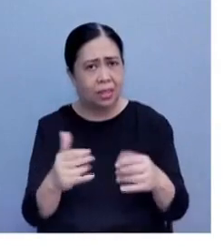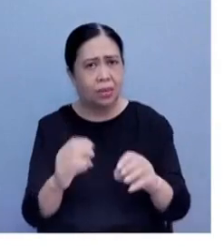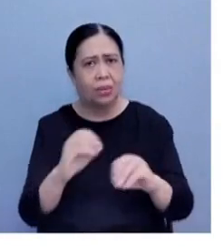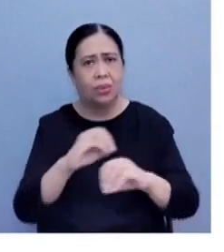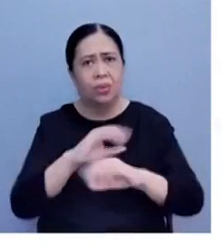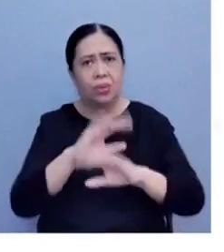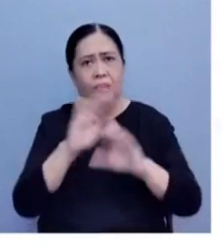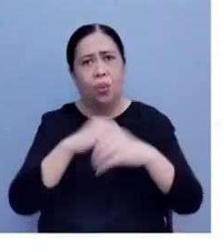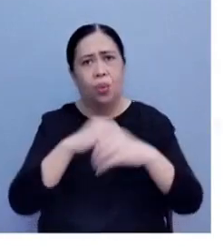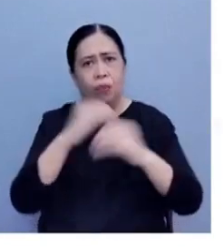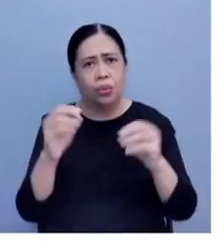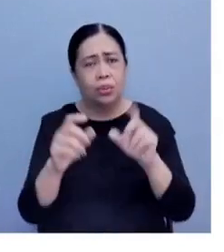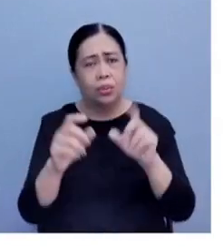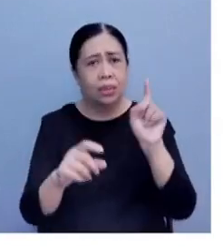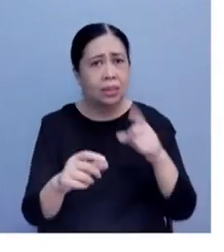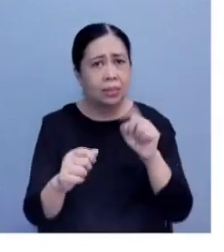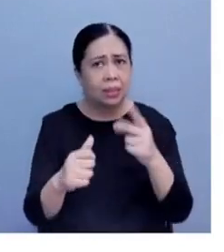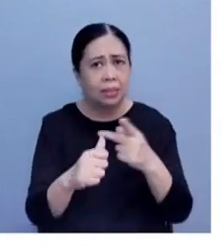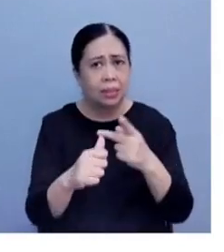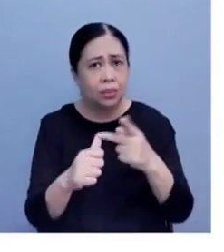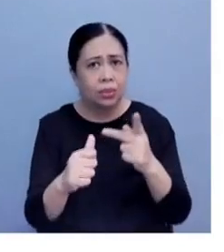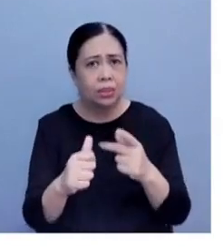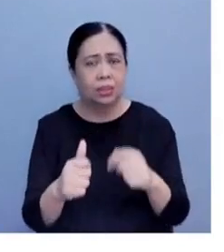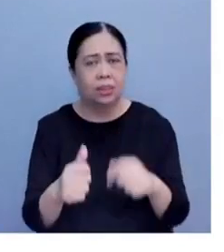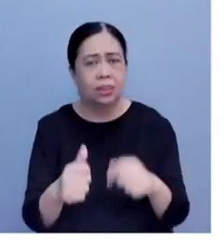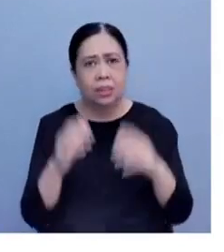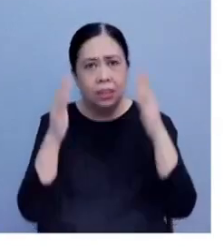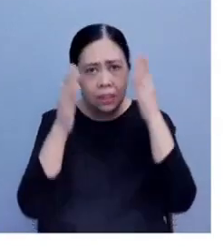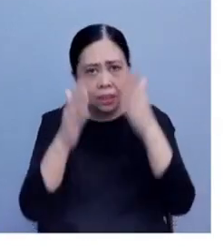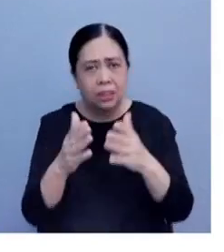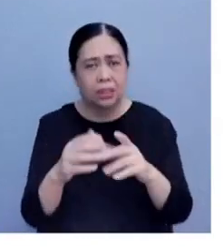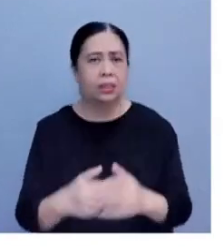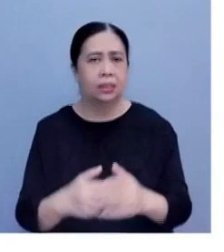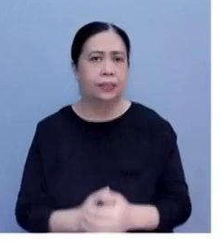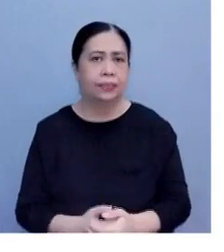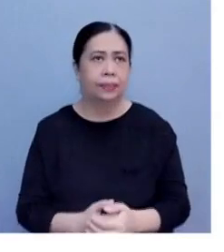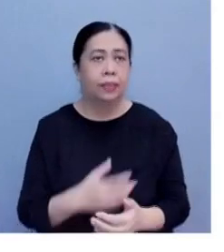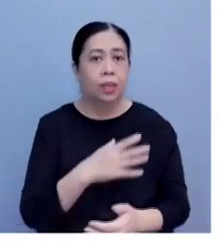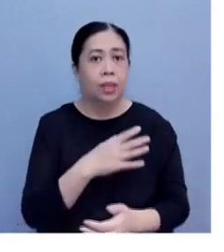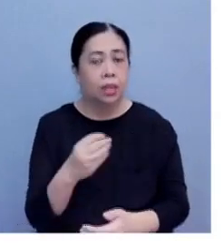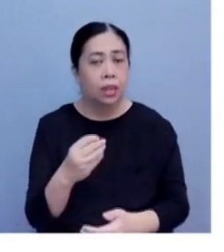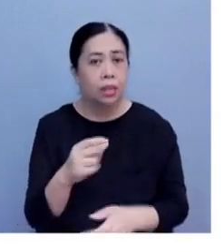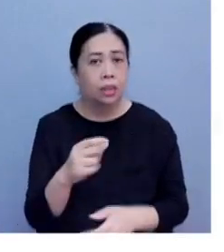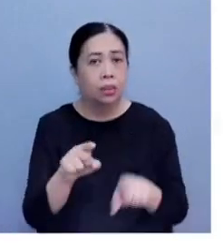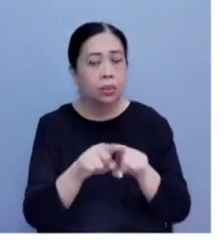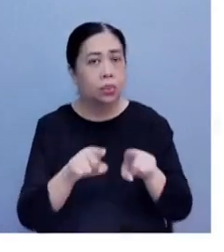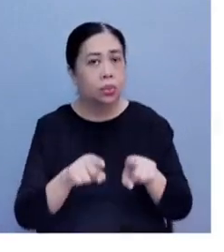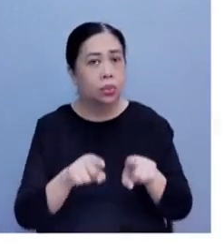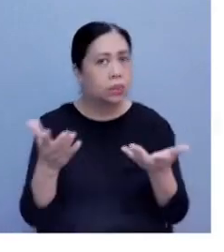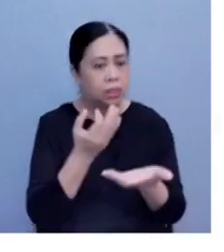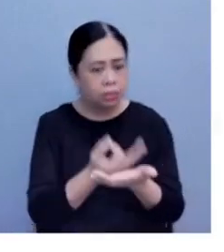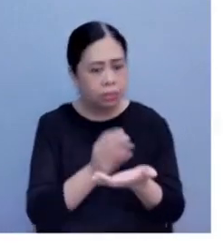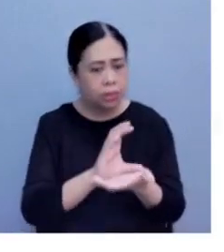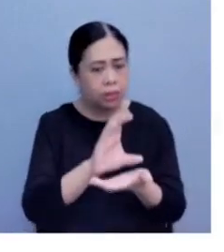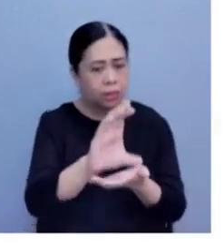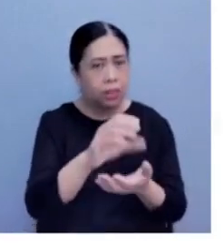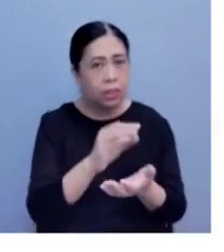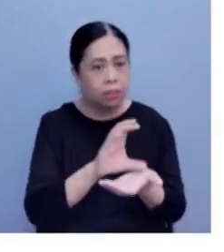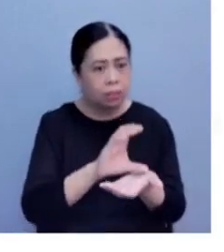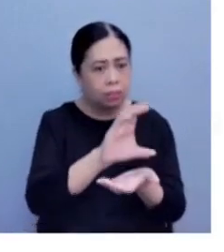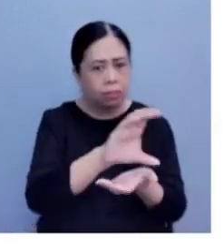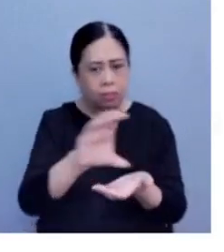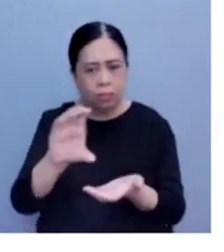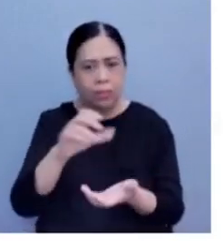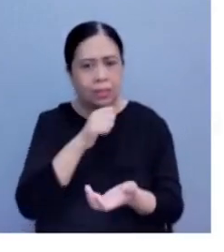mga dapat pagkagastusan. Wala nang dapat isekreto. And also, saan dapat i-realign yan? Kung marirealign, hindi